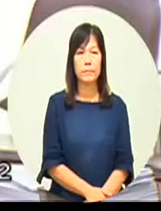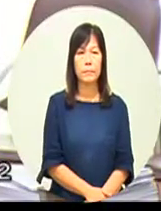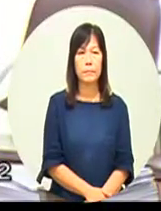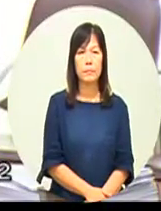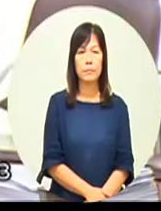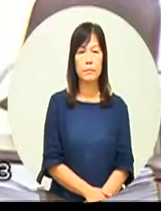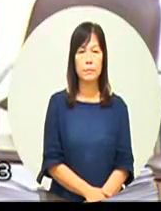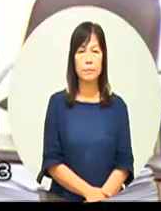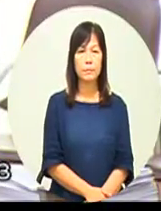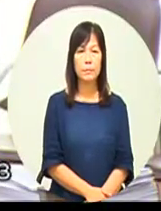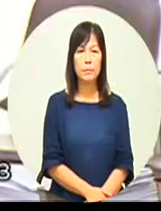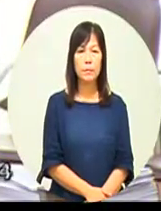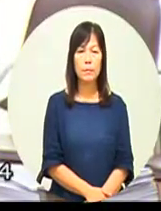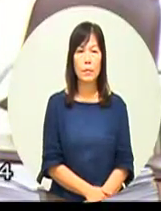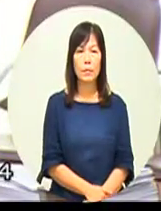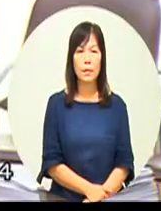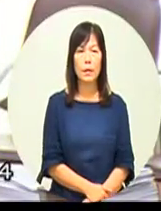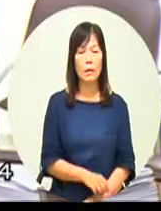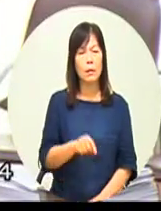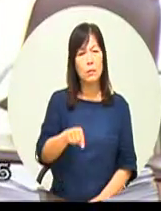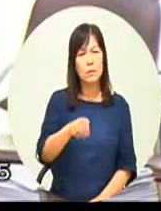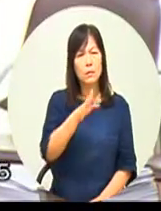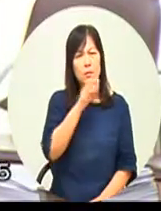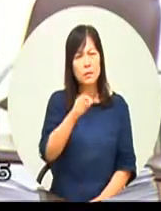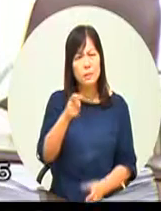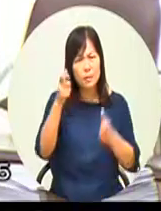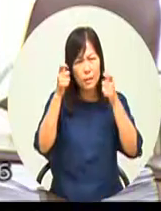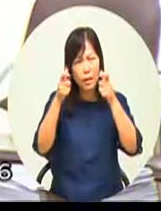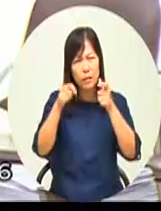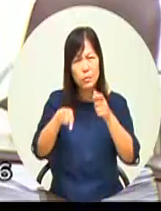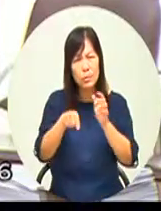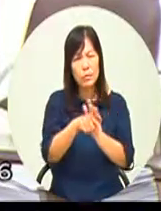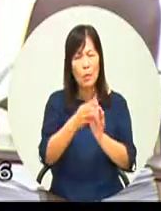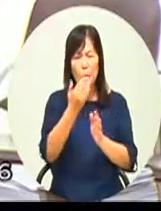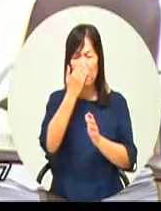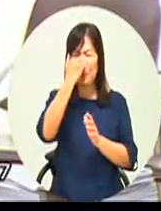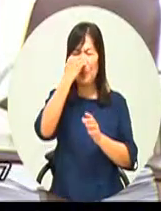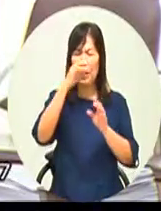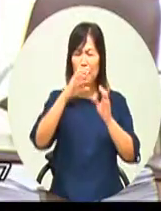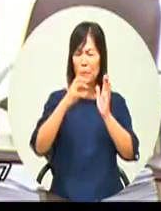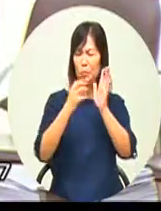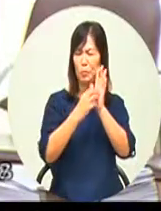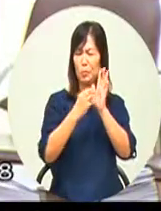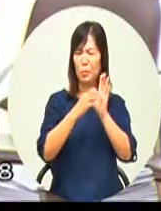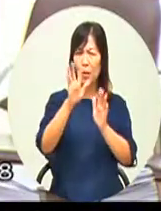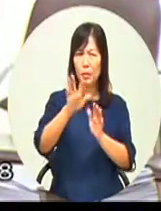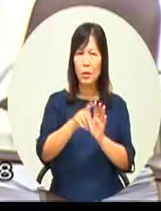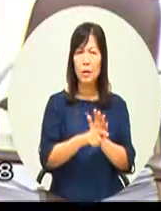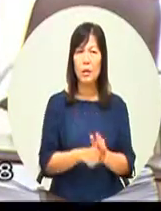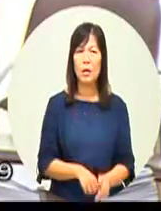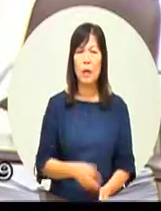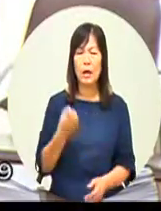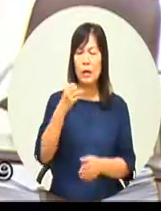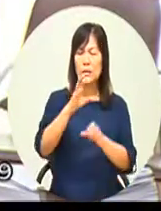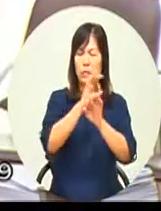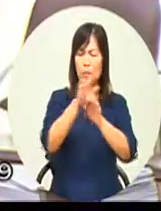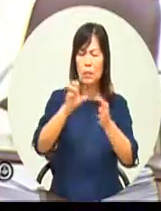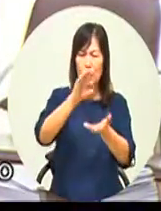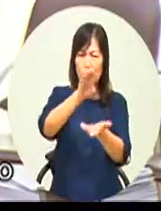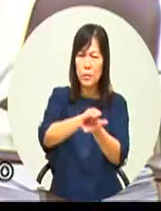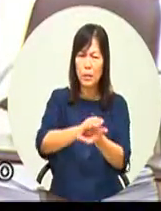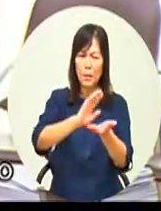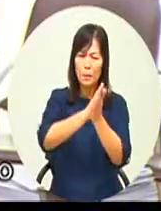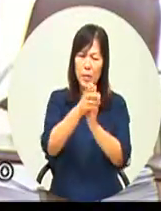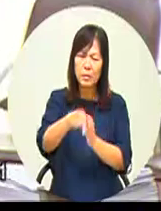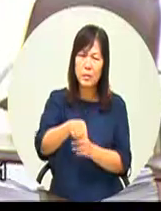话，这是我们高雄很骄傲的地标呢，星光停车场怎么变成这个